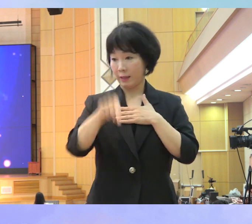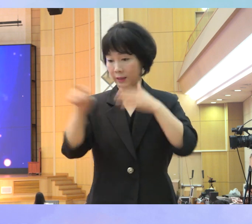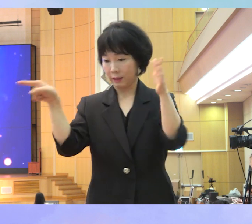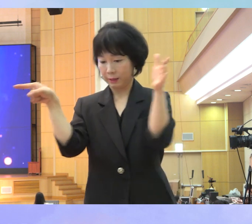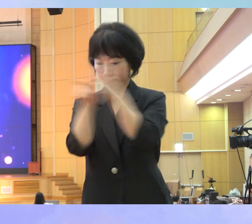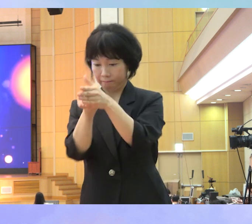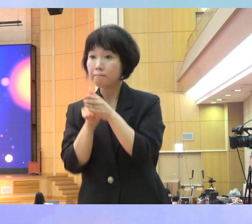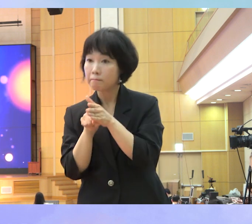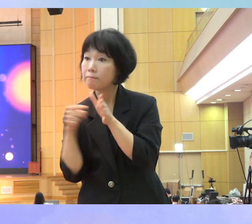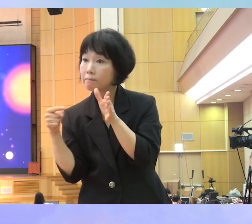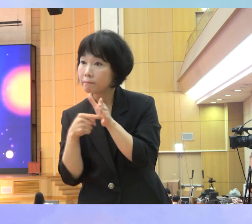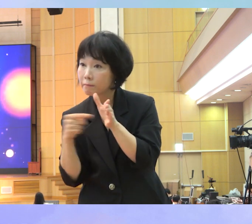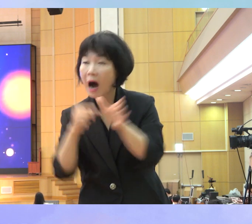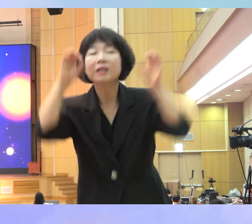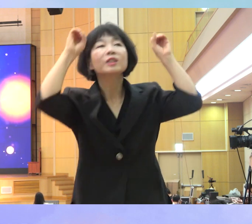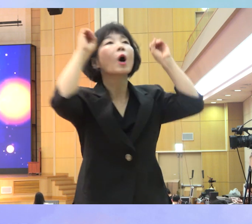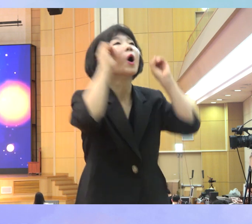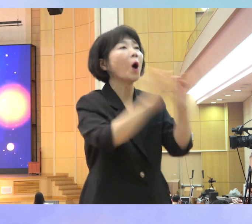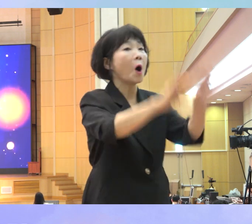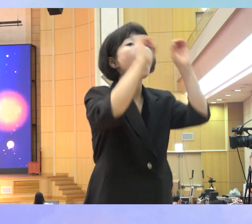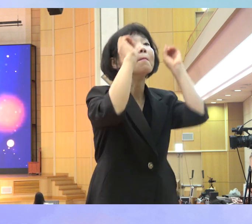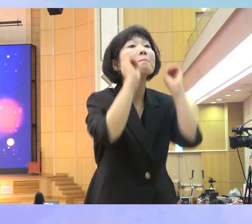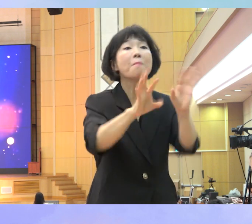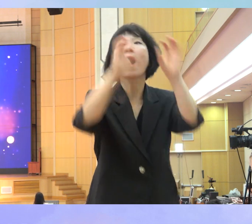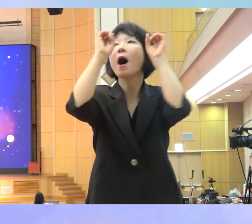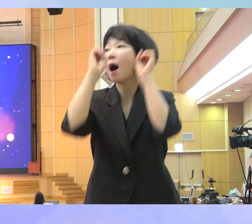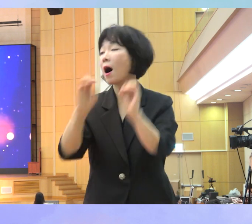행실로 이 신앙